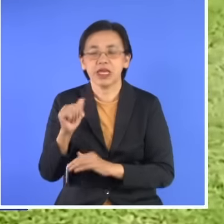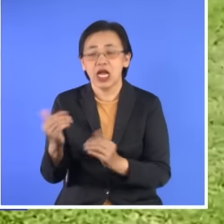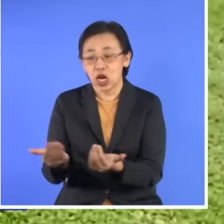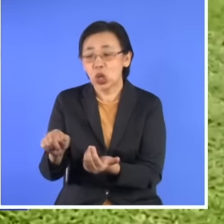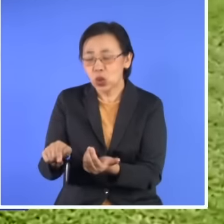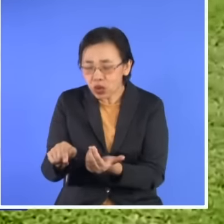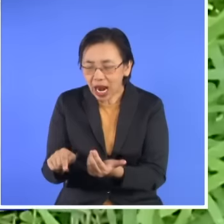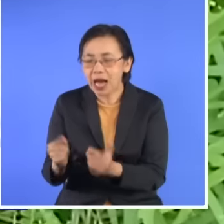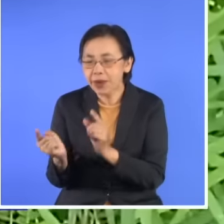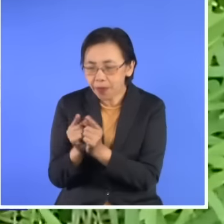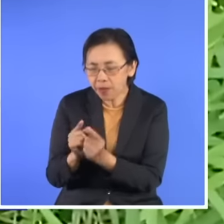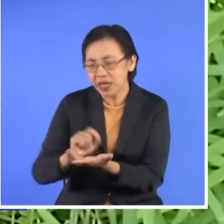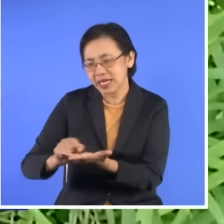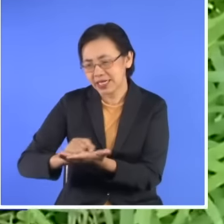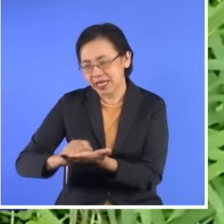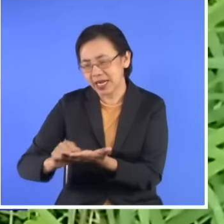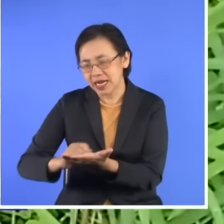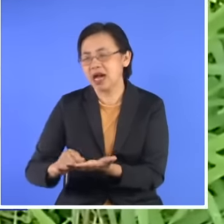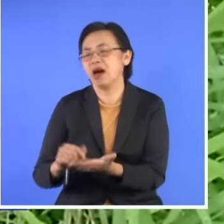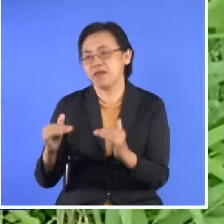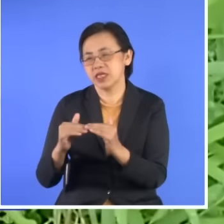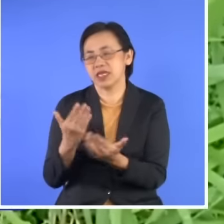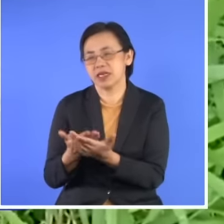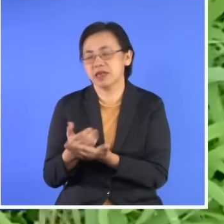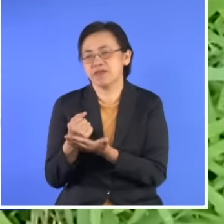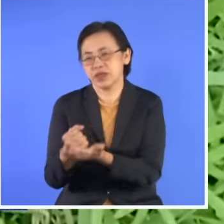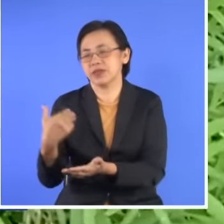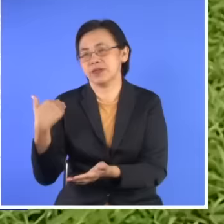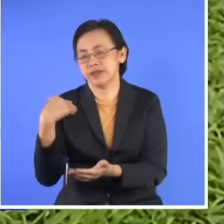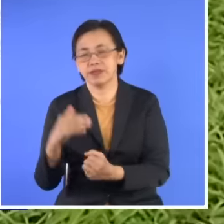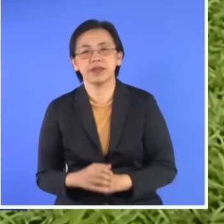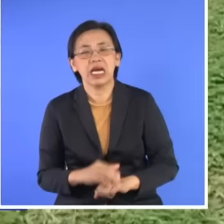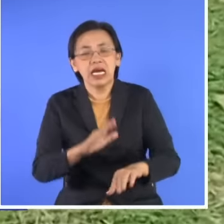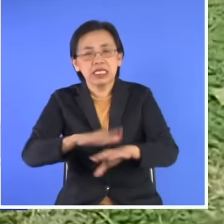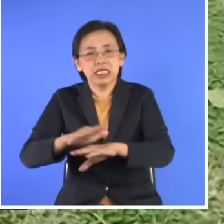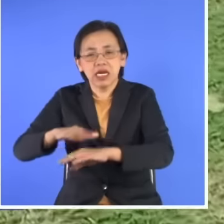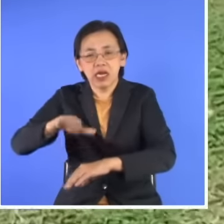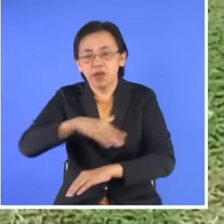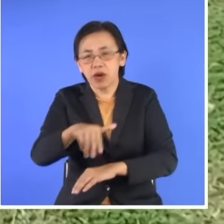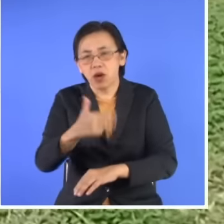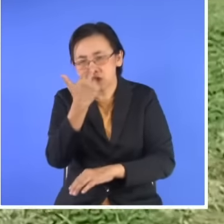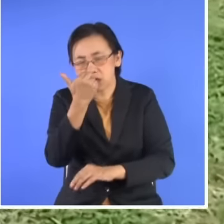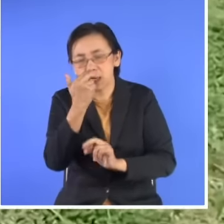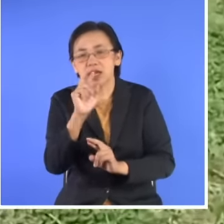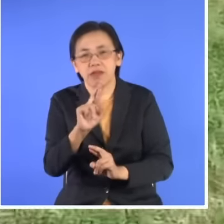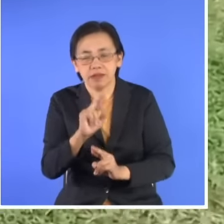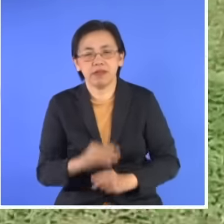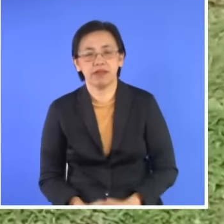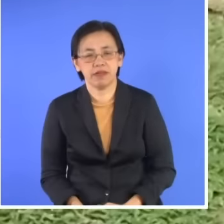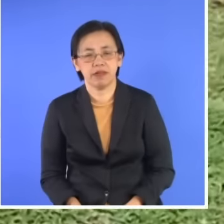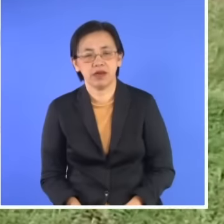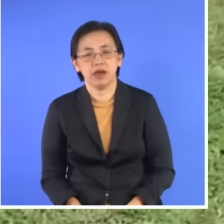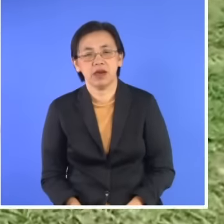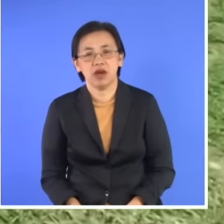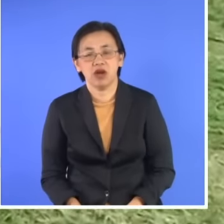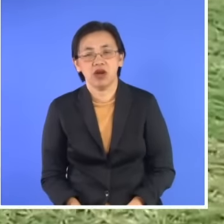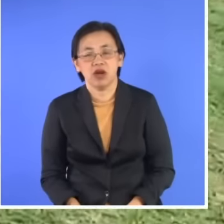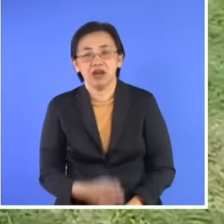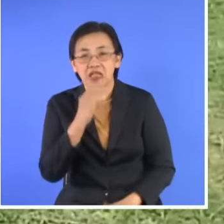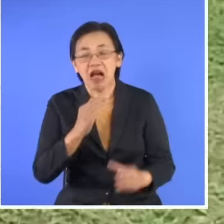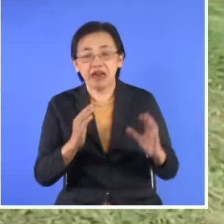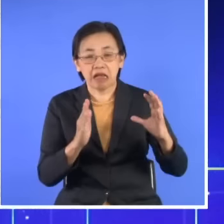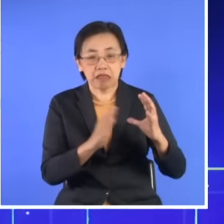ฮะแล้วก็ได้เขียนคำร้องสิทธิ์ในการรับสิทธิ์ช่วยเหลือต่างๆกันต่อไปค่ะนี่เป็นอุทาหรณ์นะครับท่านผู้ชมฮะใช่นะครับนี่ยังไม่พูดถึงไฟรั่วนะครับอ